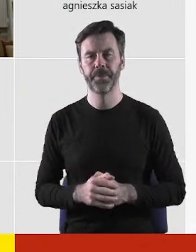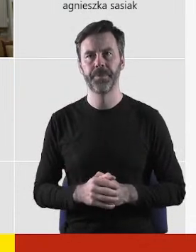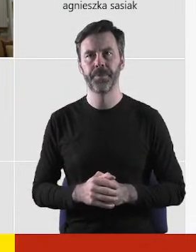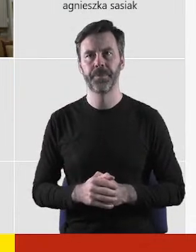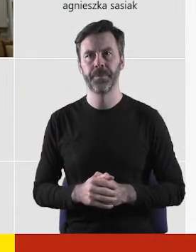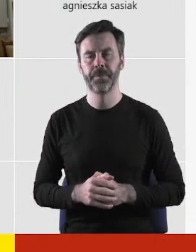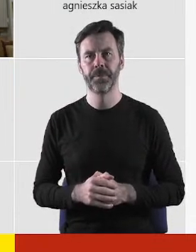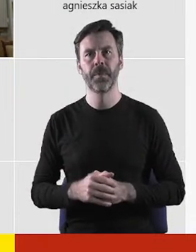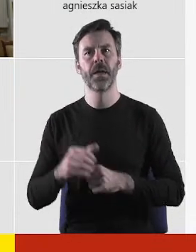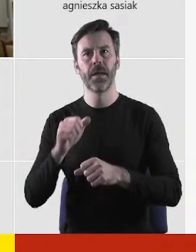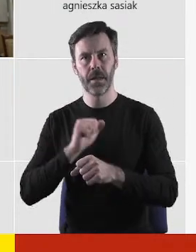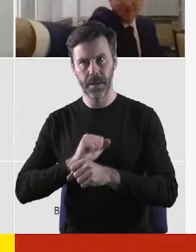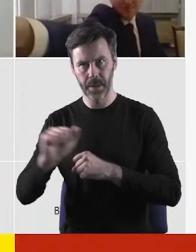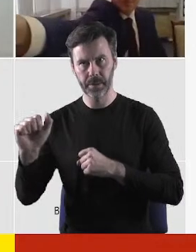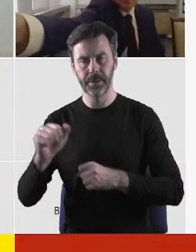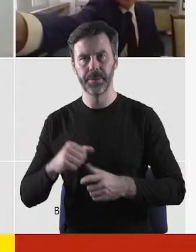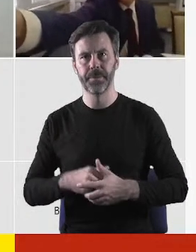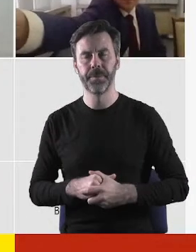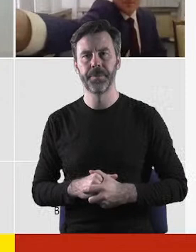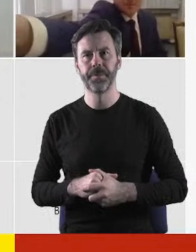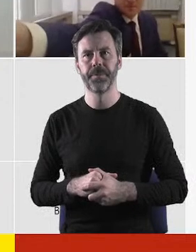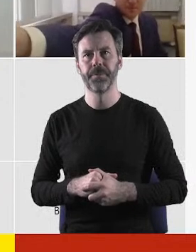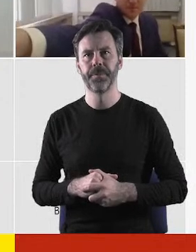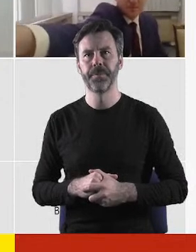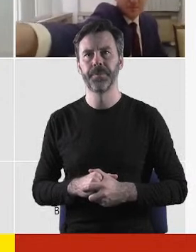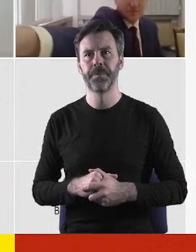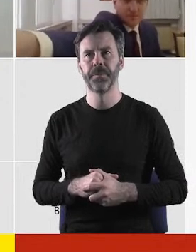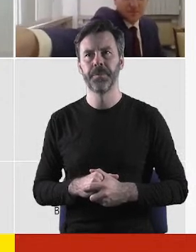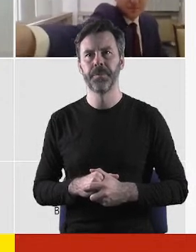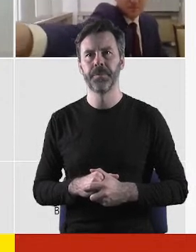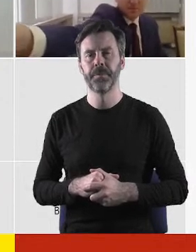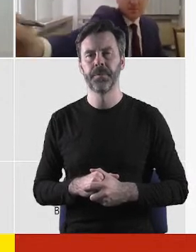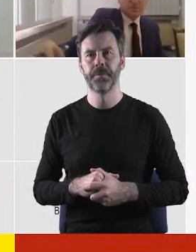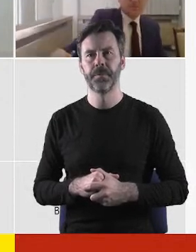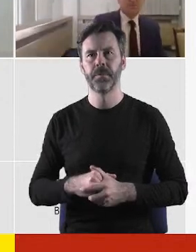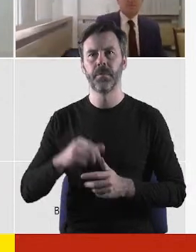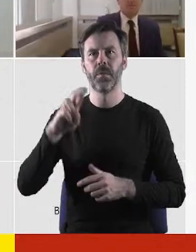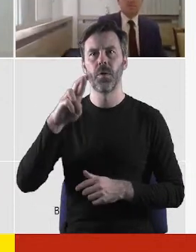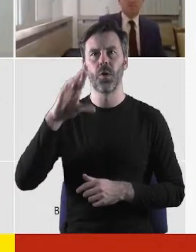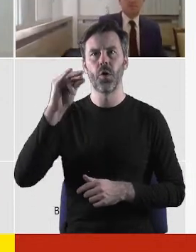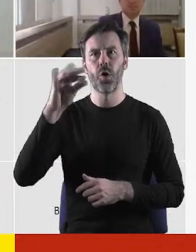Dzień dobry, jestem, kłaniam się. Pani radna Halina Rosiak.